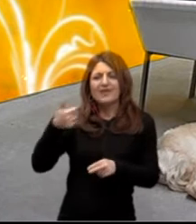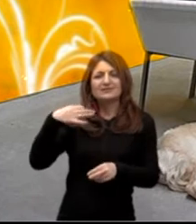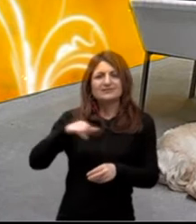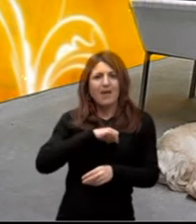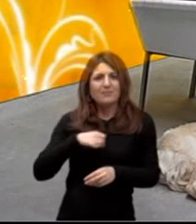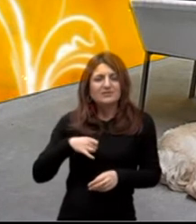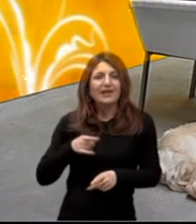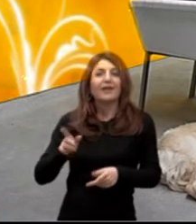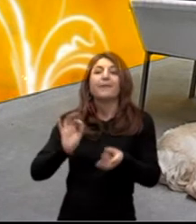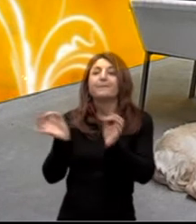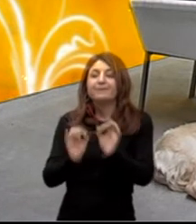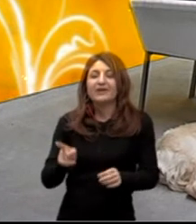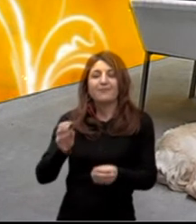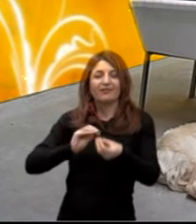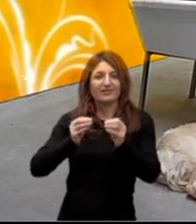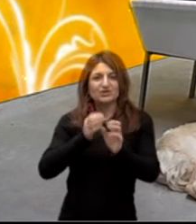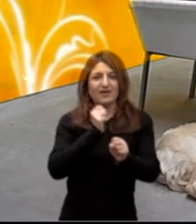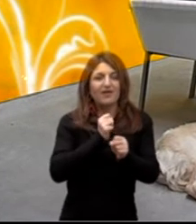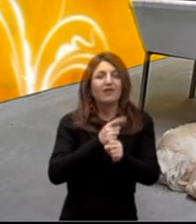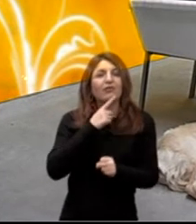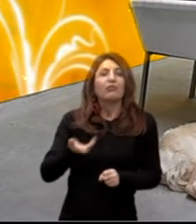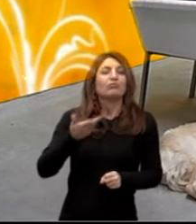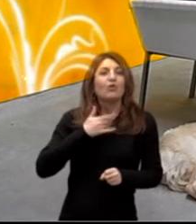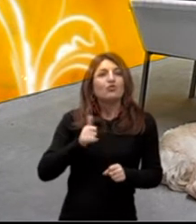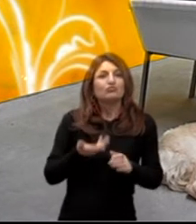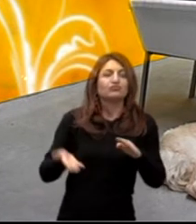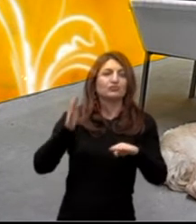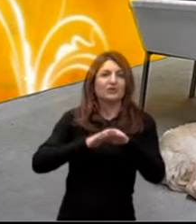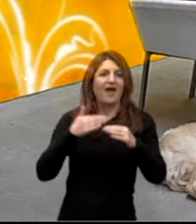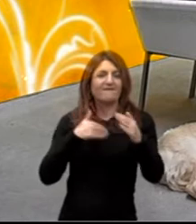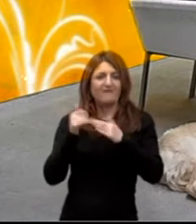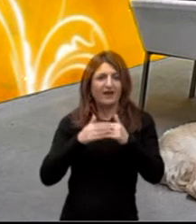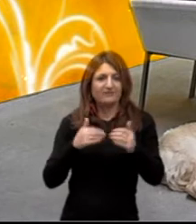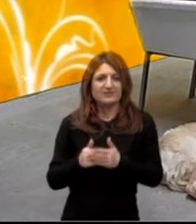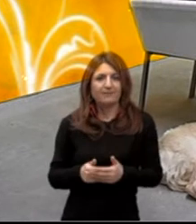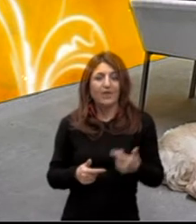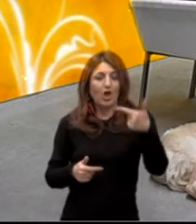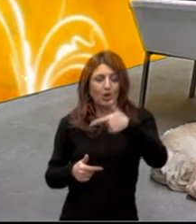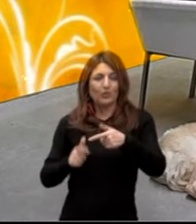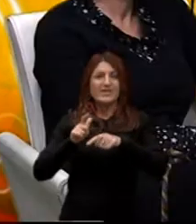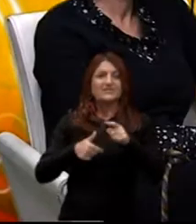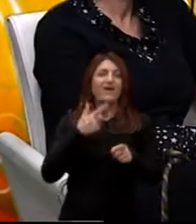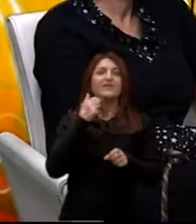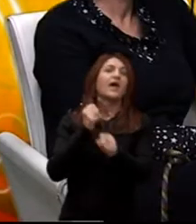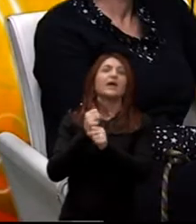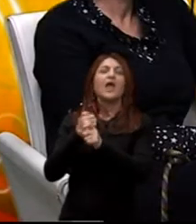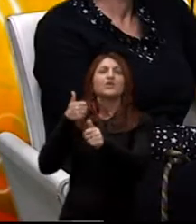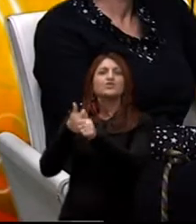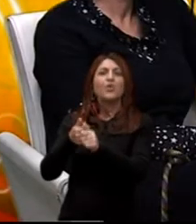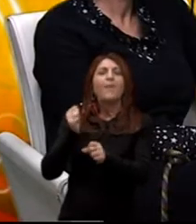za tržište rada i da steknu dodatne kvalifikacije. Druga stvar je bila rad s poslodavcima koji se